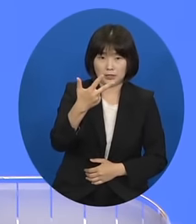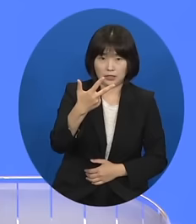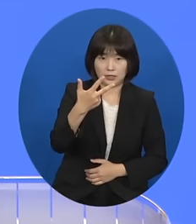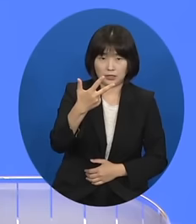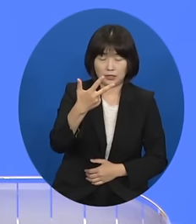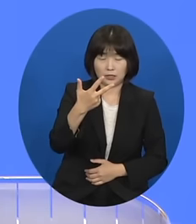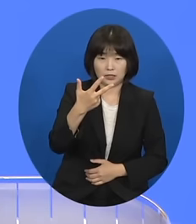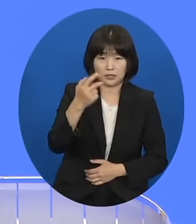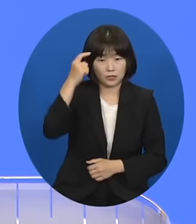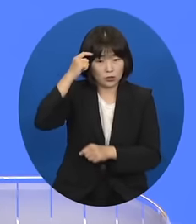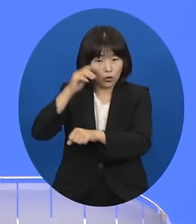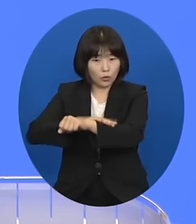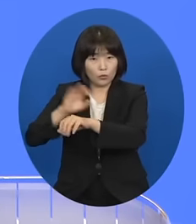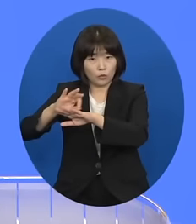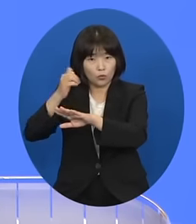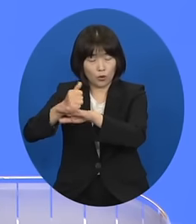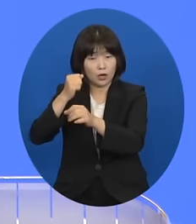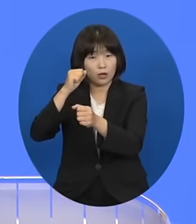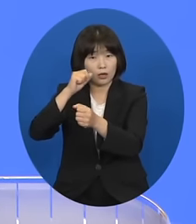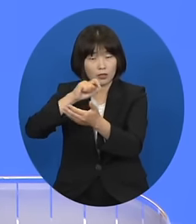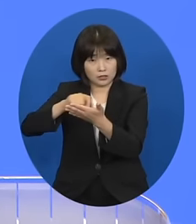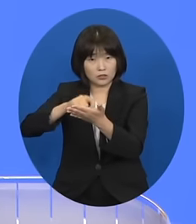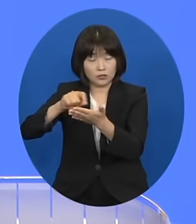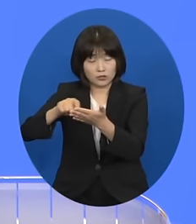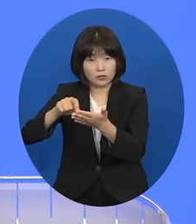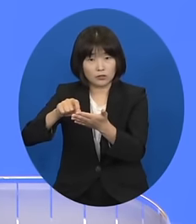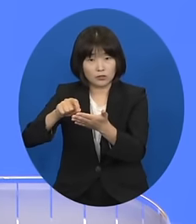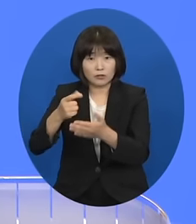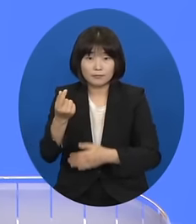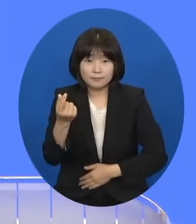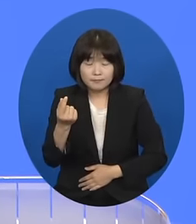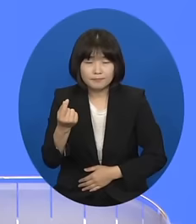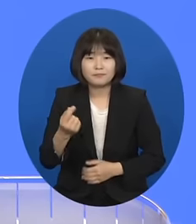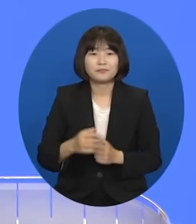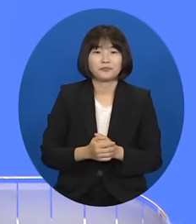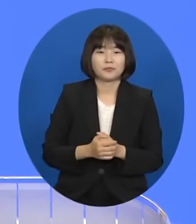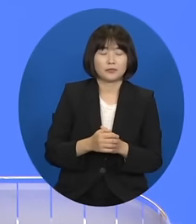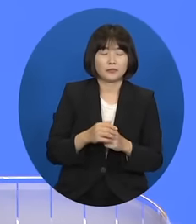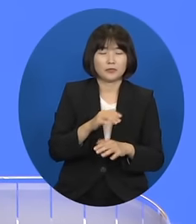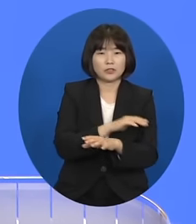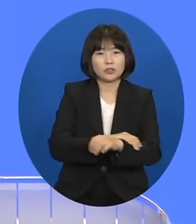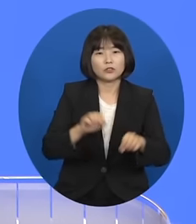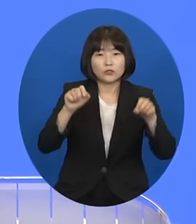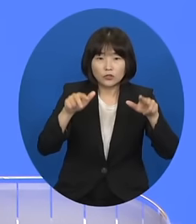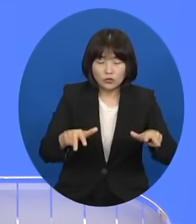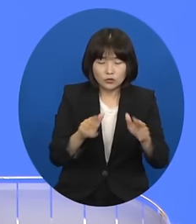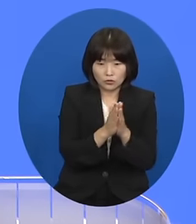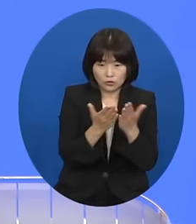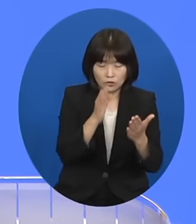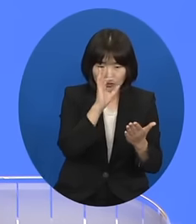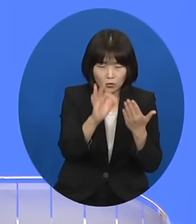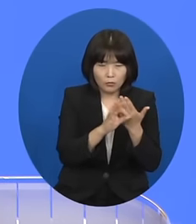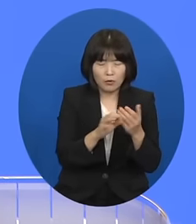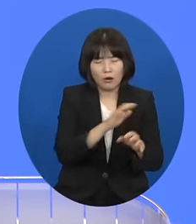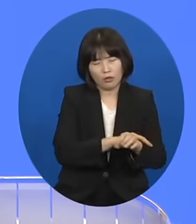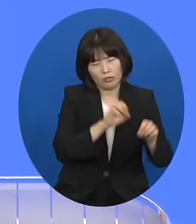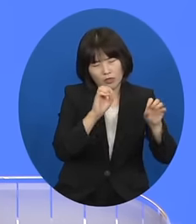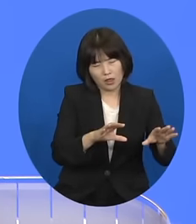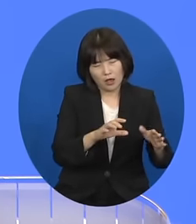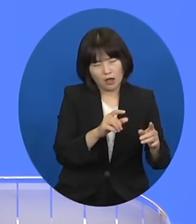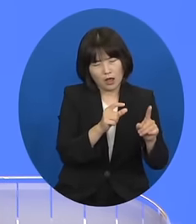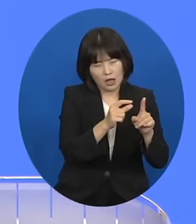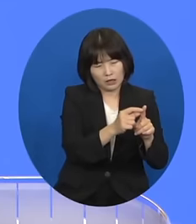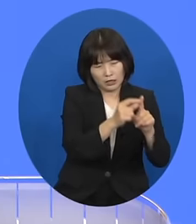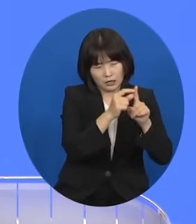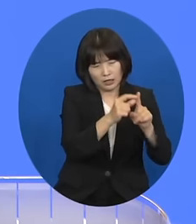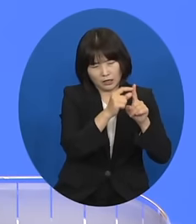했는데 솔로몬이 지은 것 중에 전도서에 보면 무슨 단어가 많이 나옵니까? 헛되고 헛되고 헛되다, 이런 얘기는 나와요. 그러니까